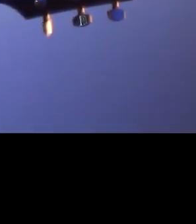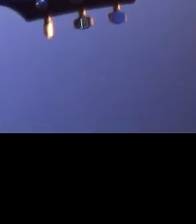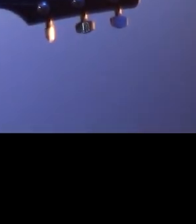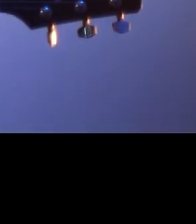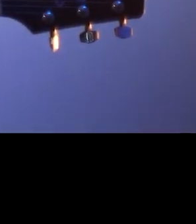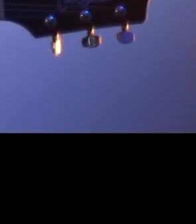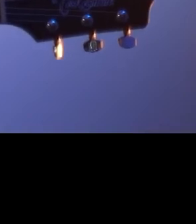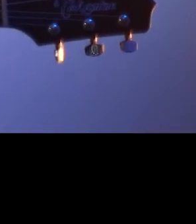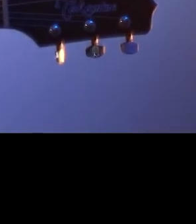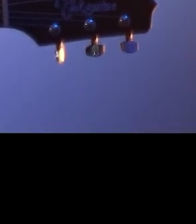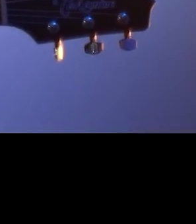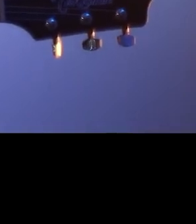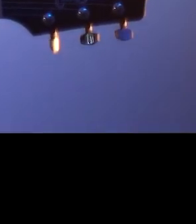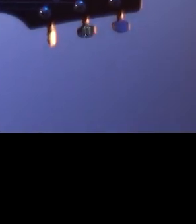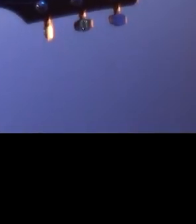Zatvori